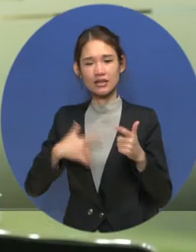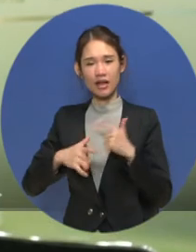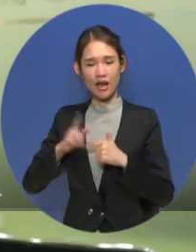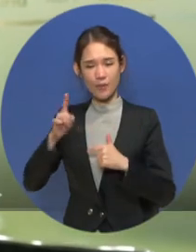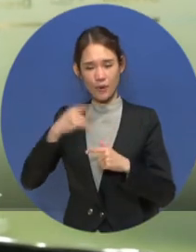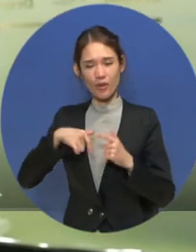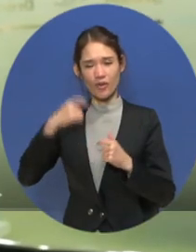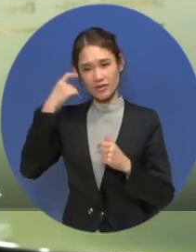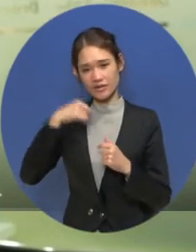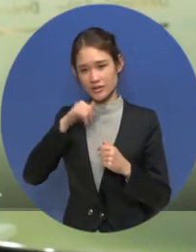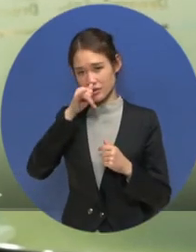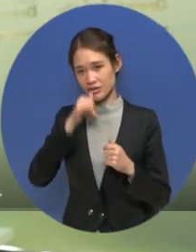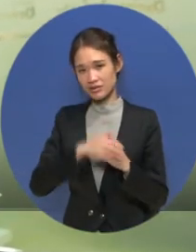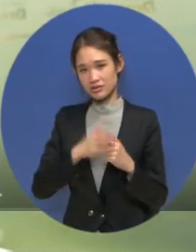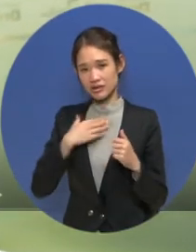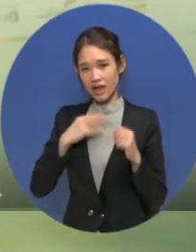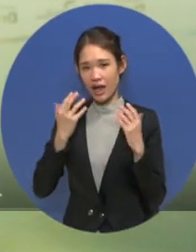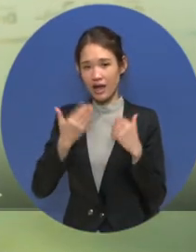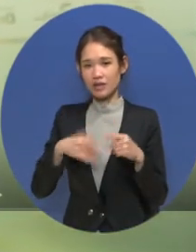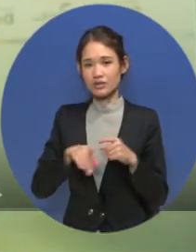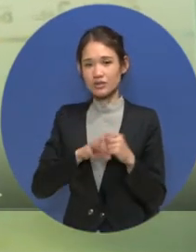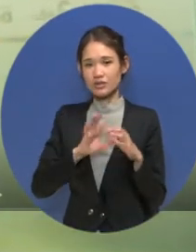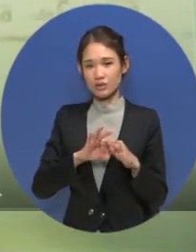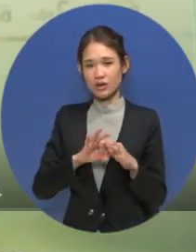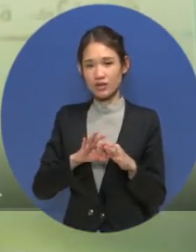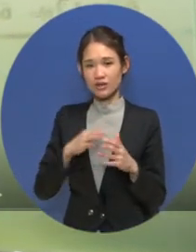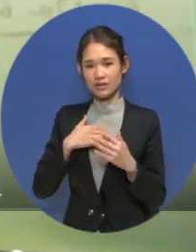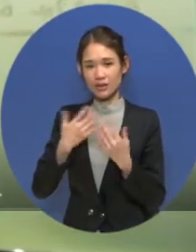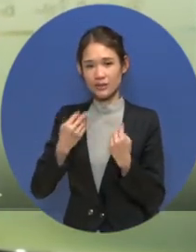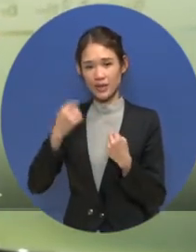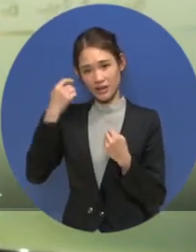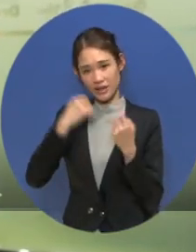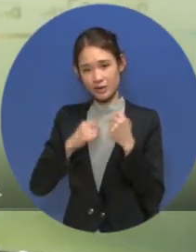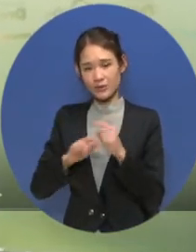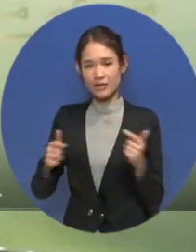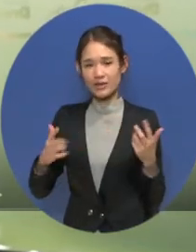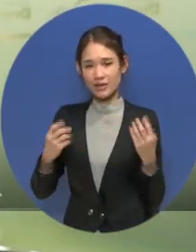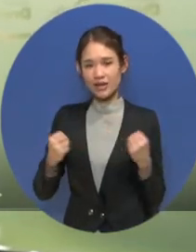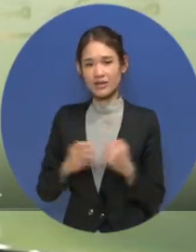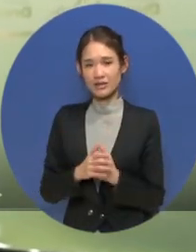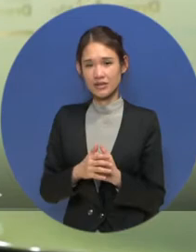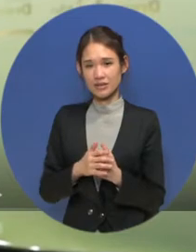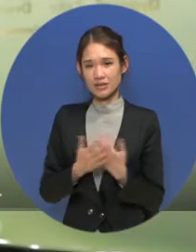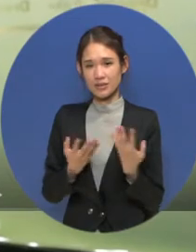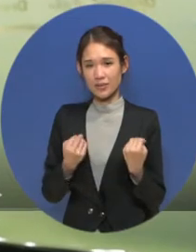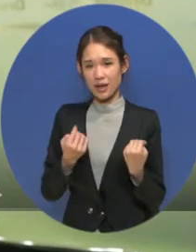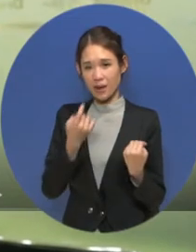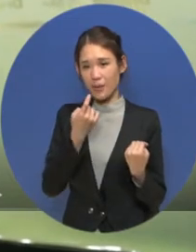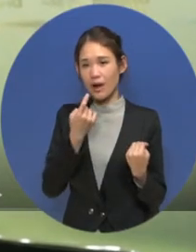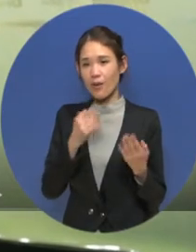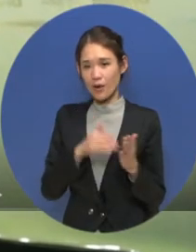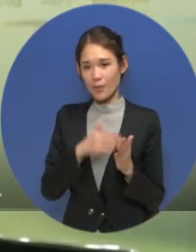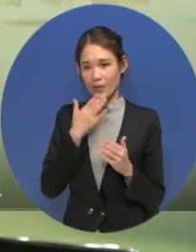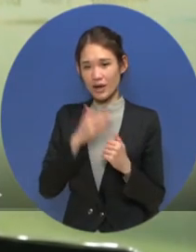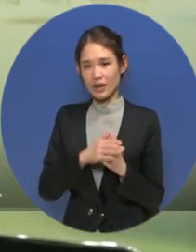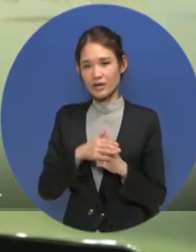또한 느끼고 있어요. 저희 아이를 통해서 제가 많은 것을 느끼고 살아갔구나. 많은 것을 배웠구나.